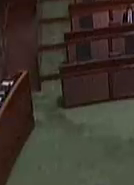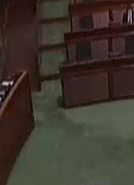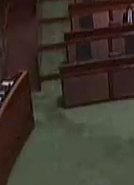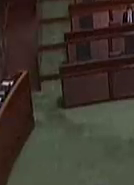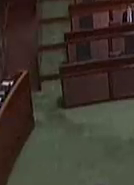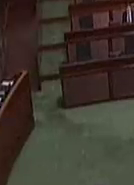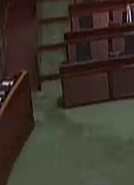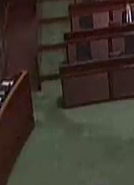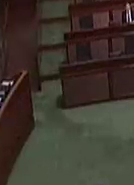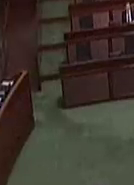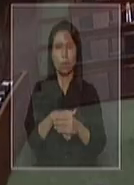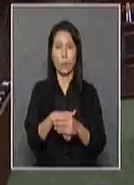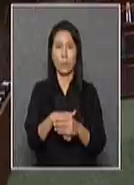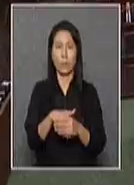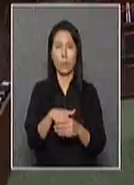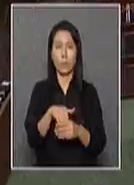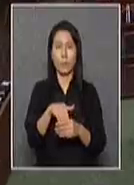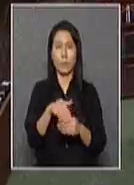請議員表決。